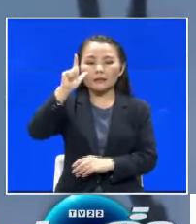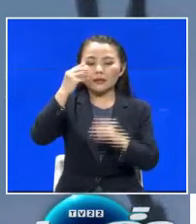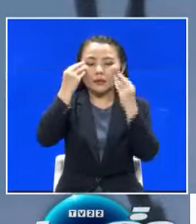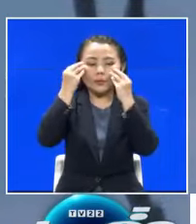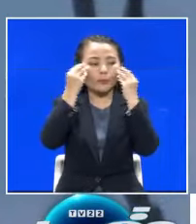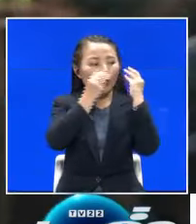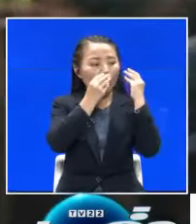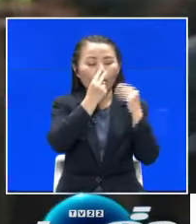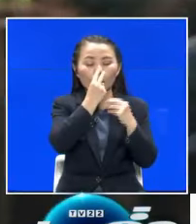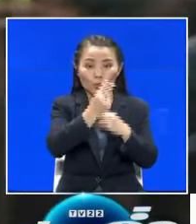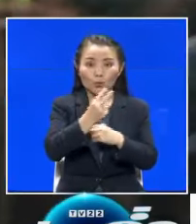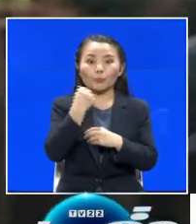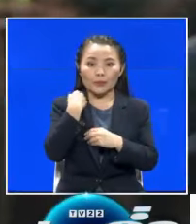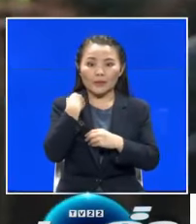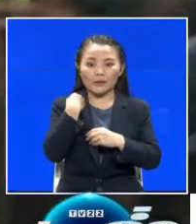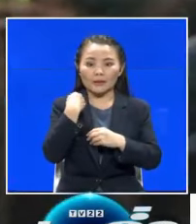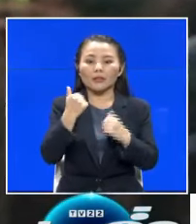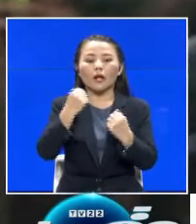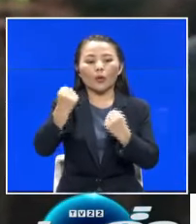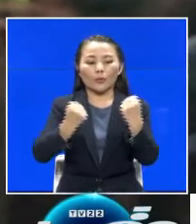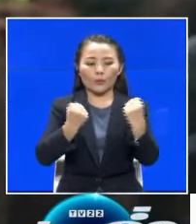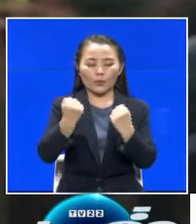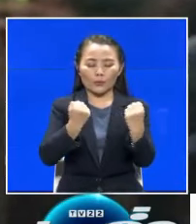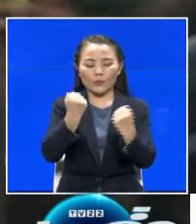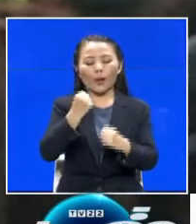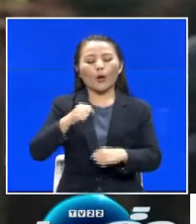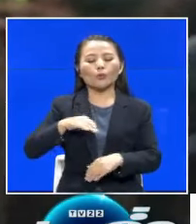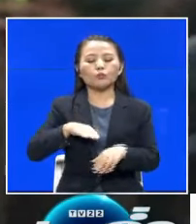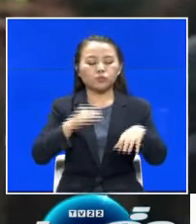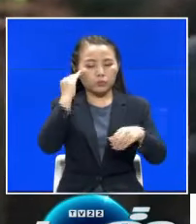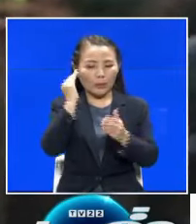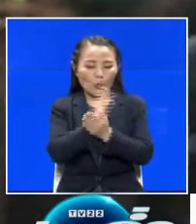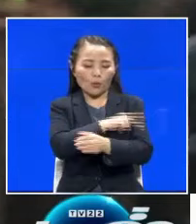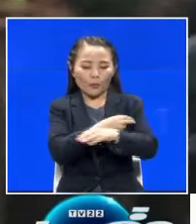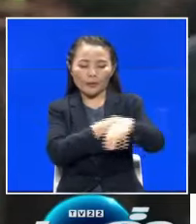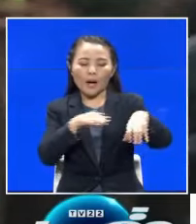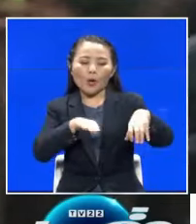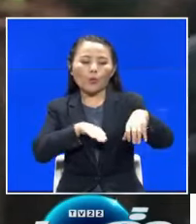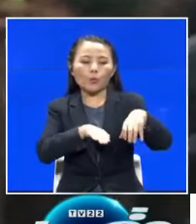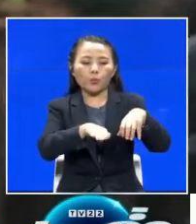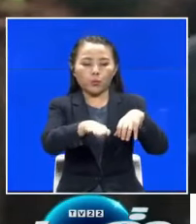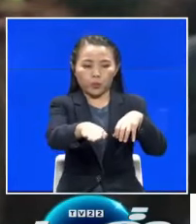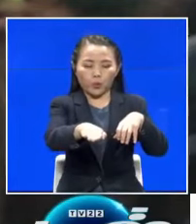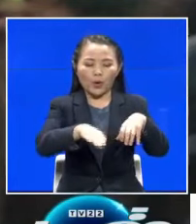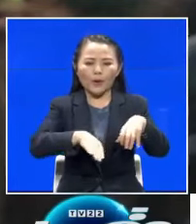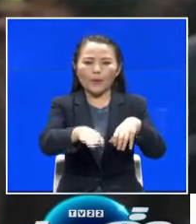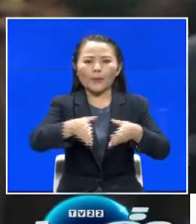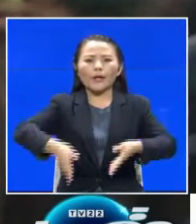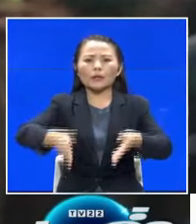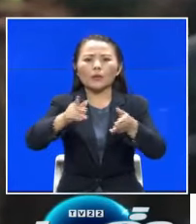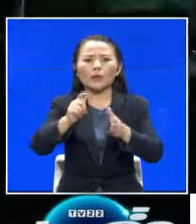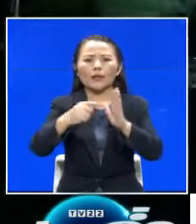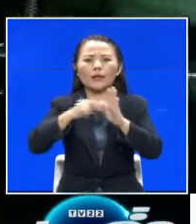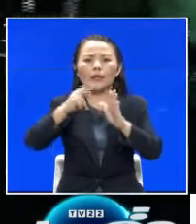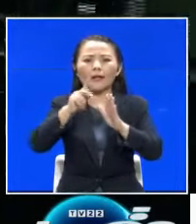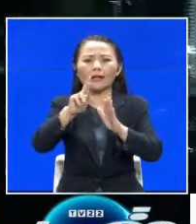ามเสียงเรียกทันทีนะคะจากนั้นรถคันนี้ก็ขับออกจากโรงพยาบาลตำรวจไปออกฝั่งถนนอังรีดูนางมุ่งหน้า